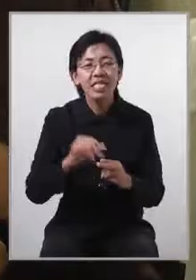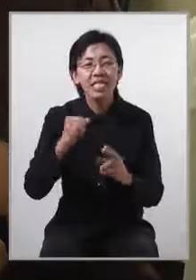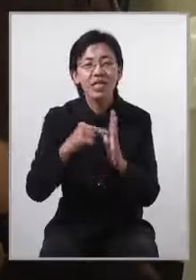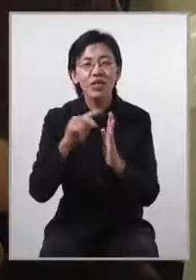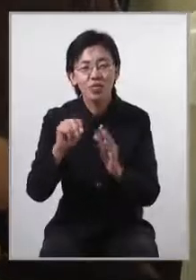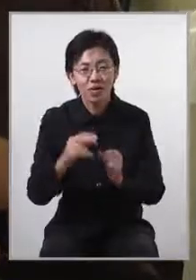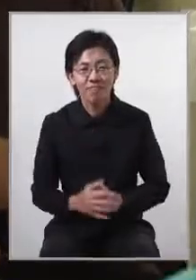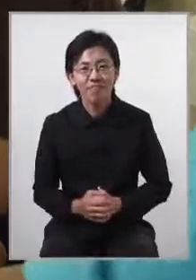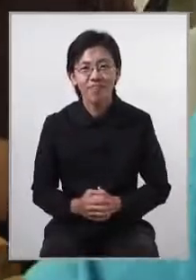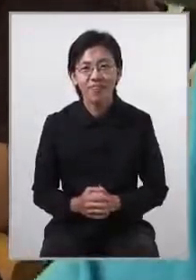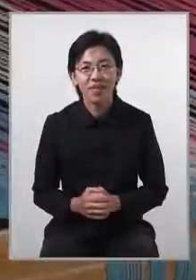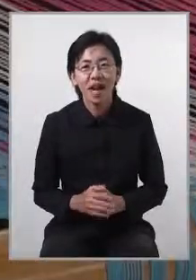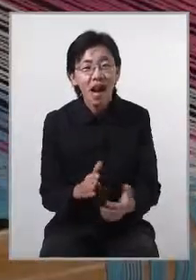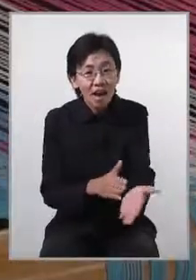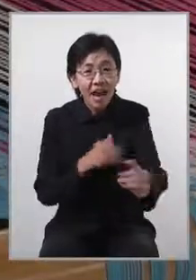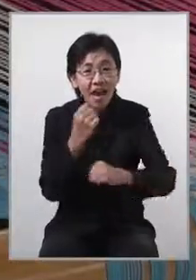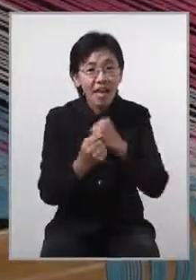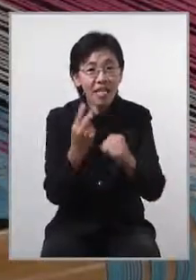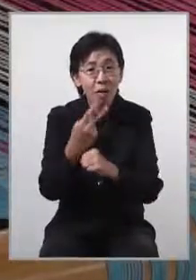อ๋อ2ปีแล้วใช่ไหมครับ